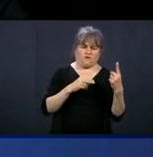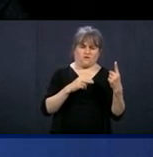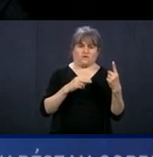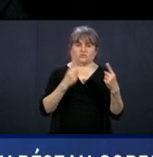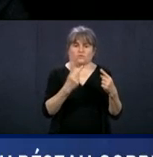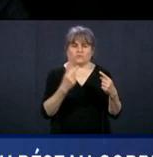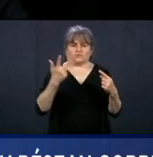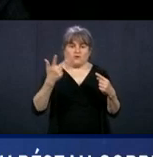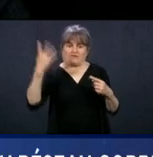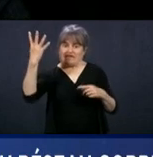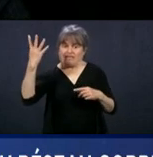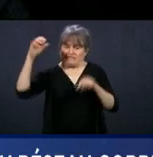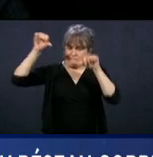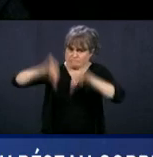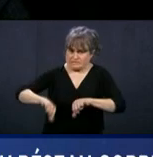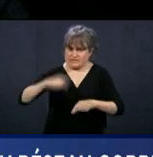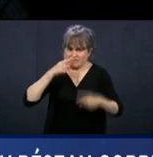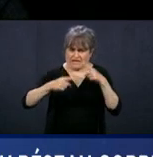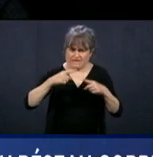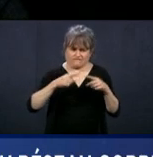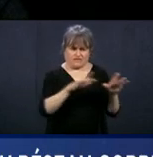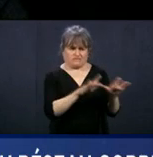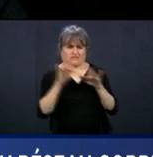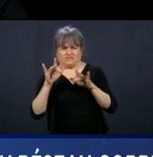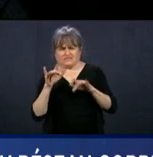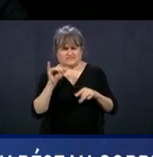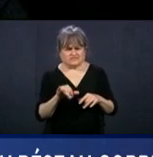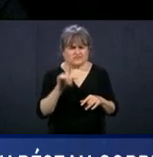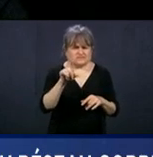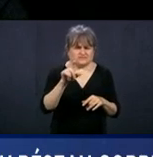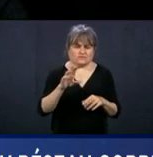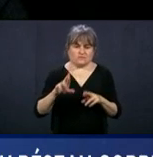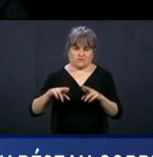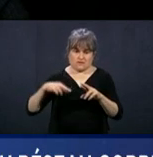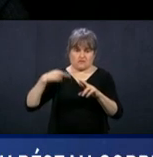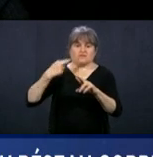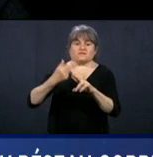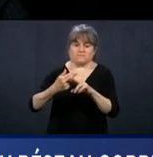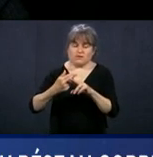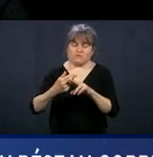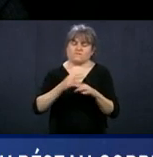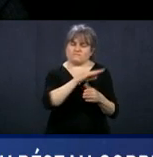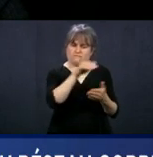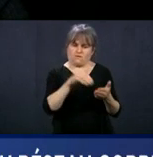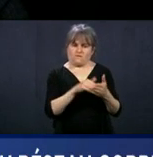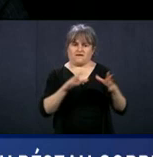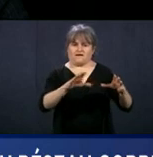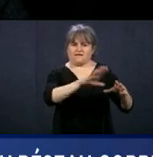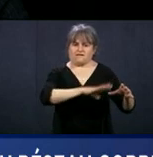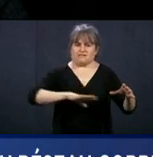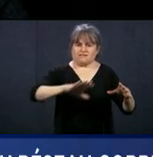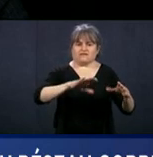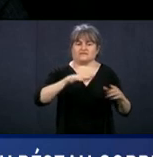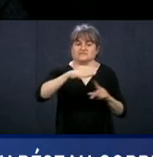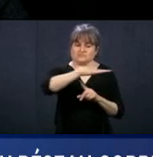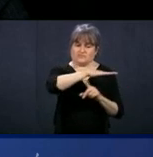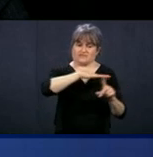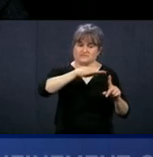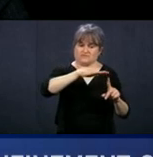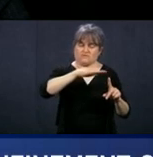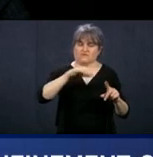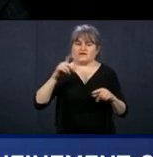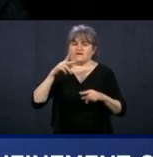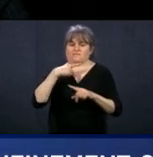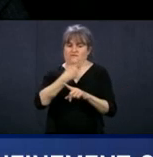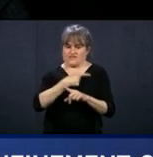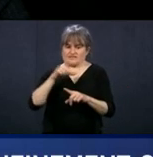préoccupante? Bien, c'est clair que la situation à Montréal, elle est très différente du reste du Québec. On en parle beaucoup